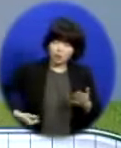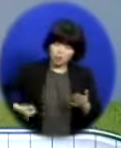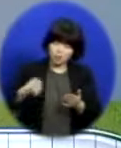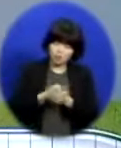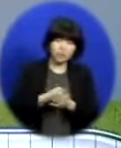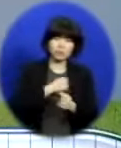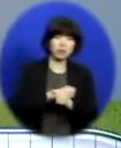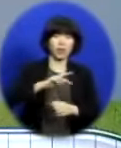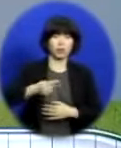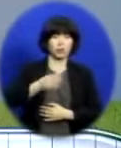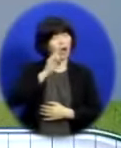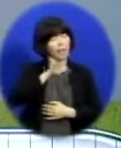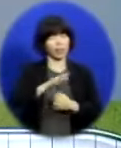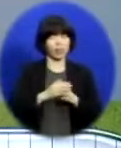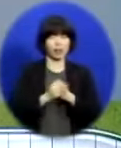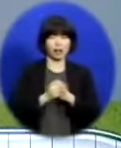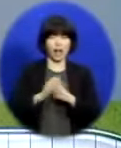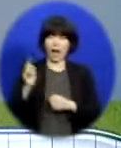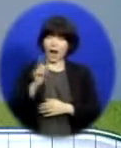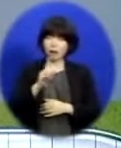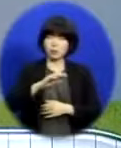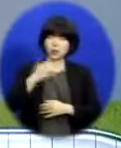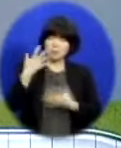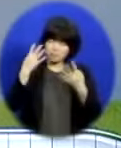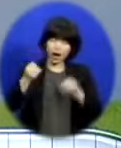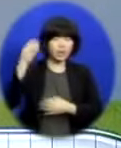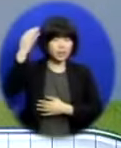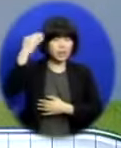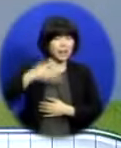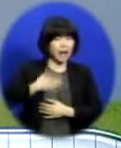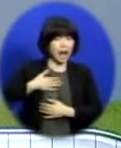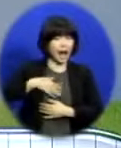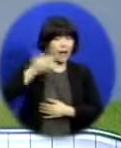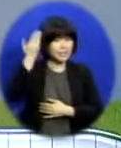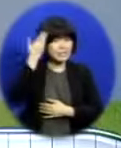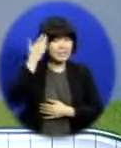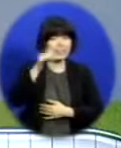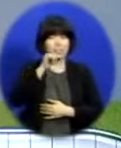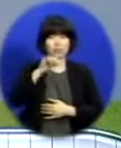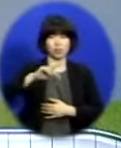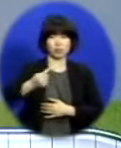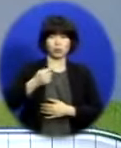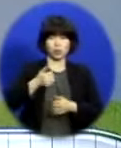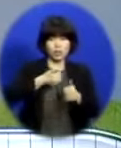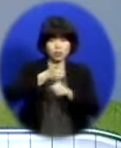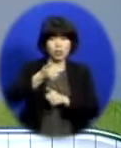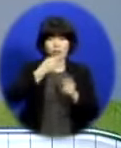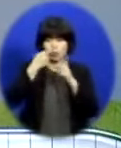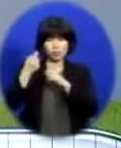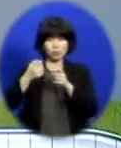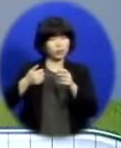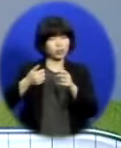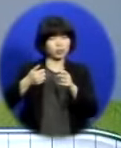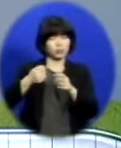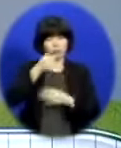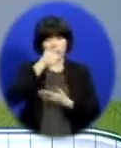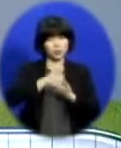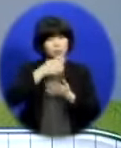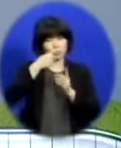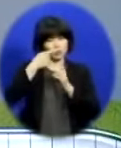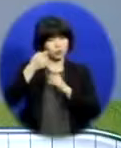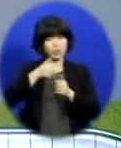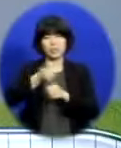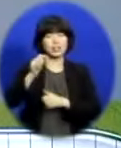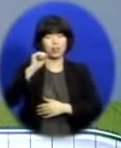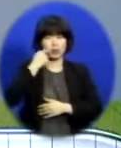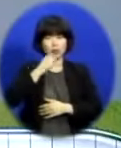안 됩니다 아무리 많이 알아도 죄의 유혹을 이길 수는 없습니다 오직